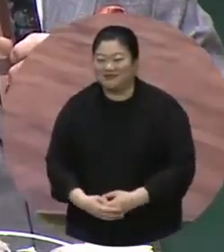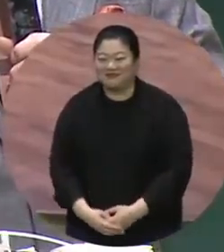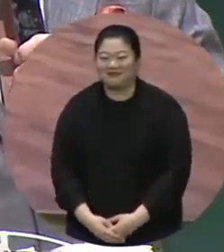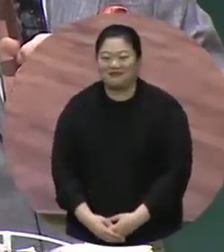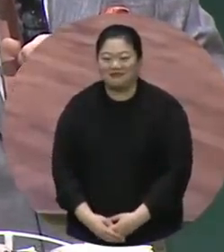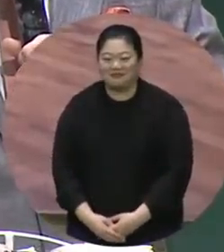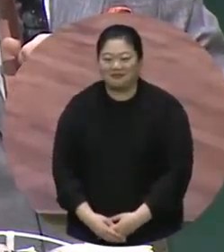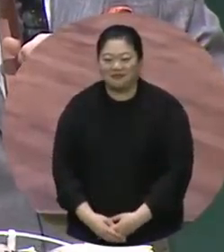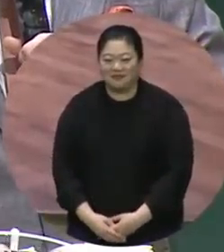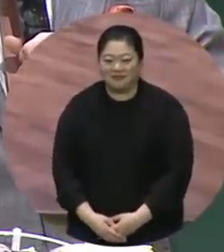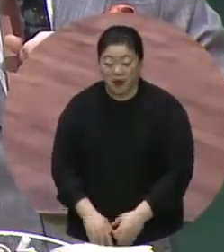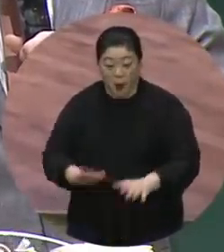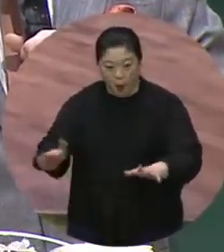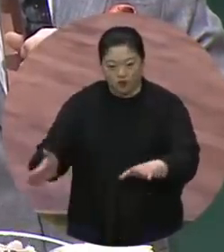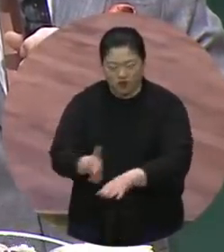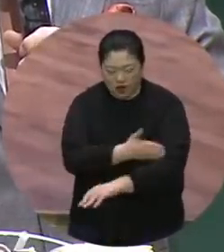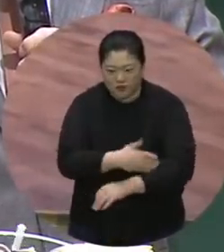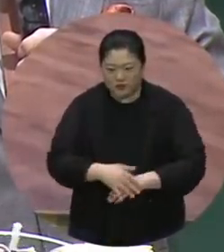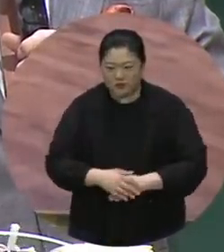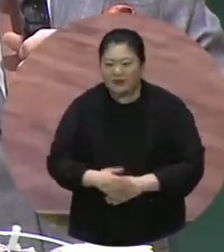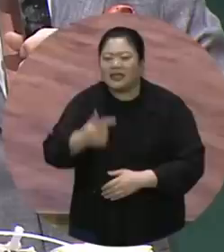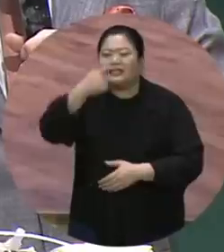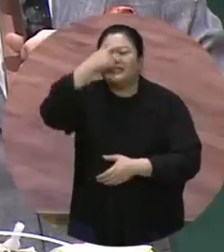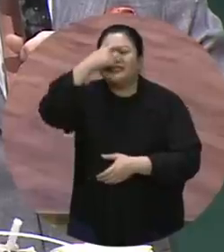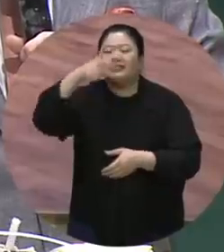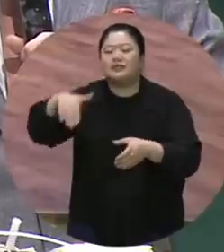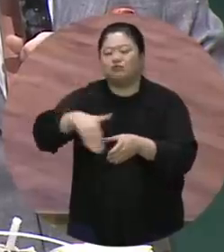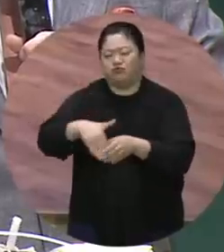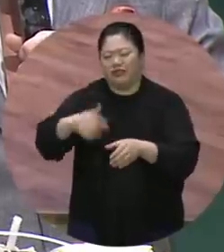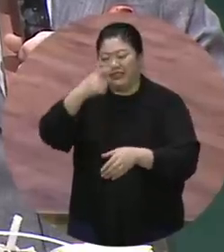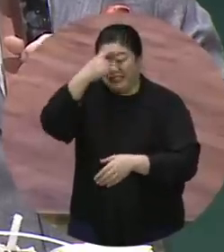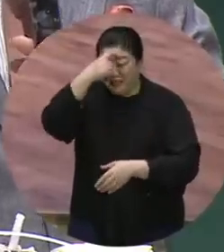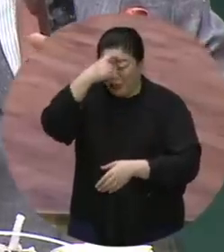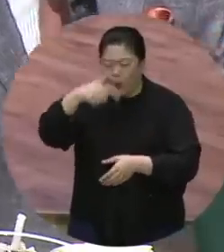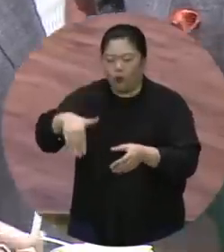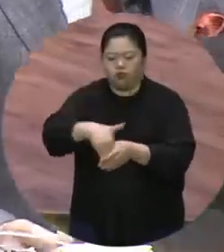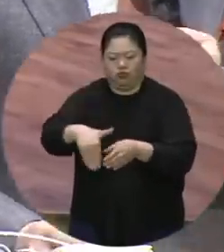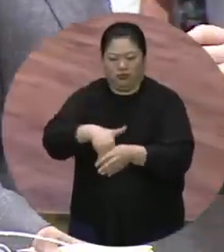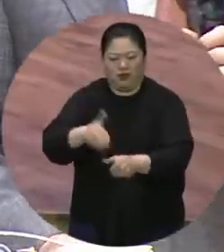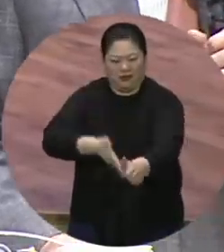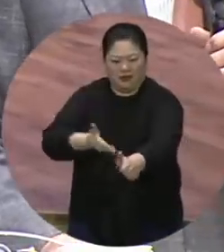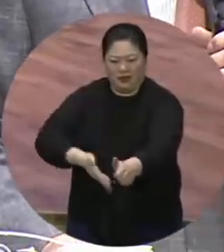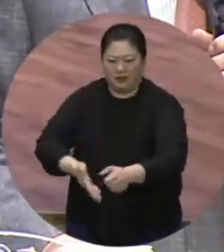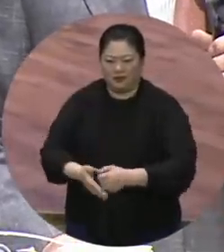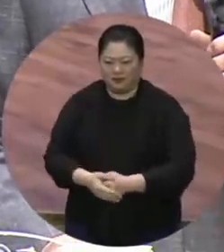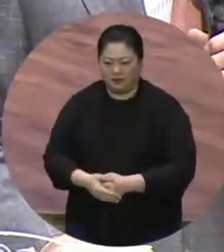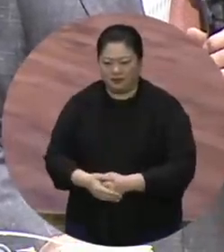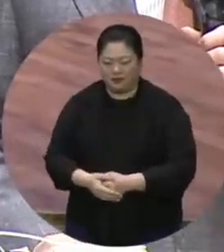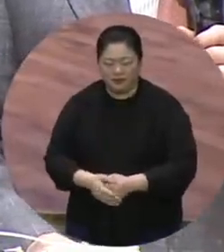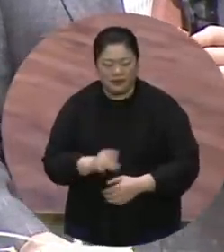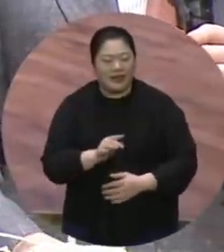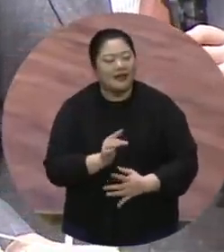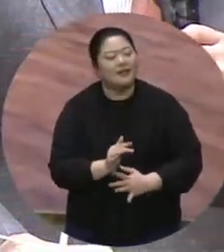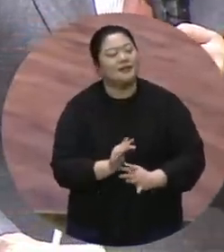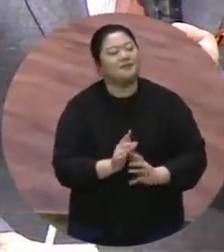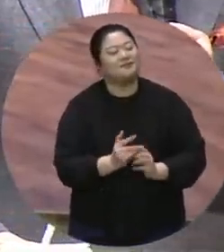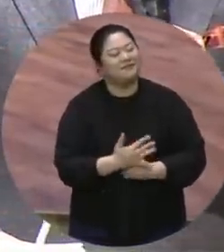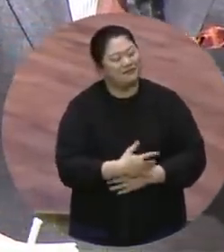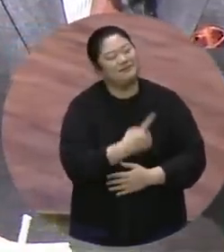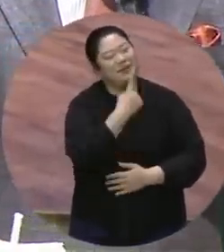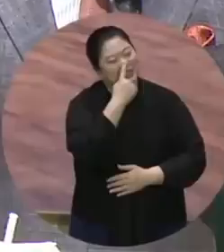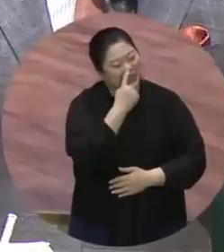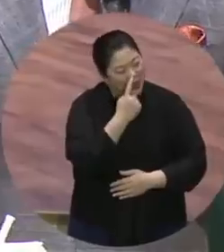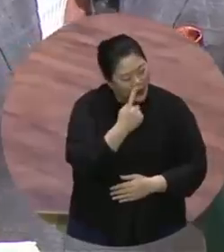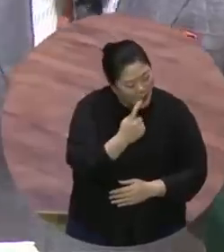자, 오늘부터 한번 해보세요. 기독교 문화로 바꿔봅시다. 아멘. 당신 참 멋있어. 야, 오늘